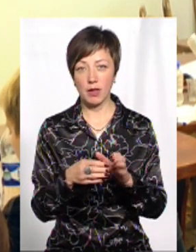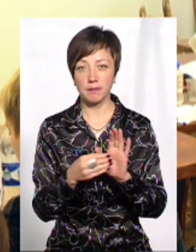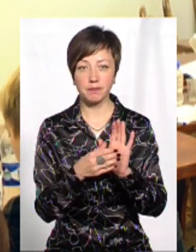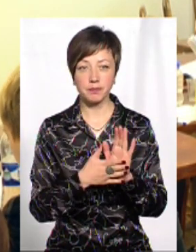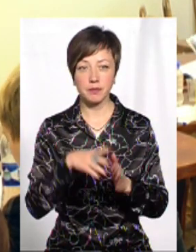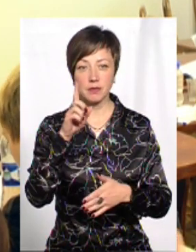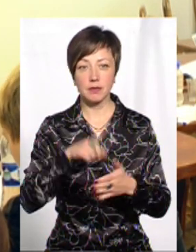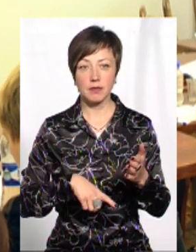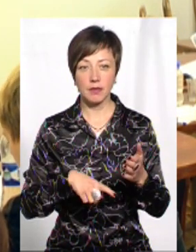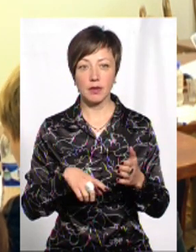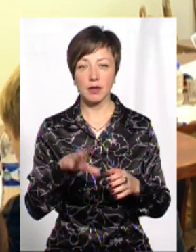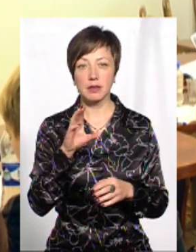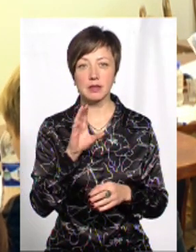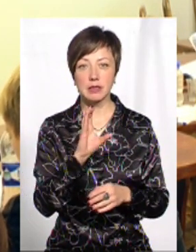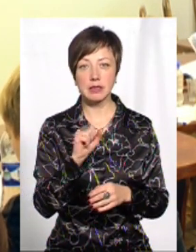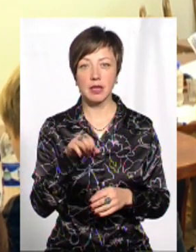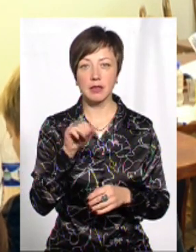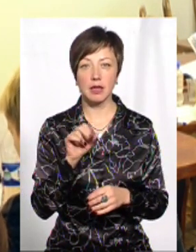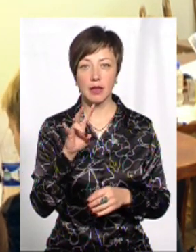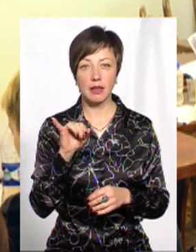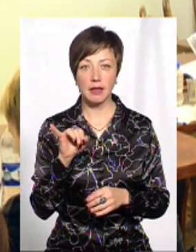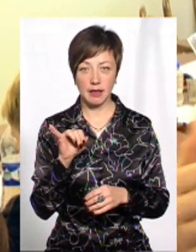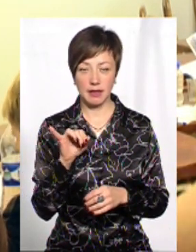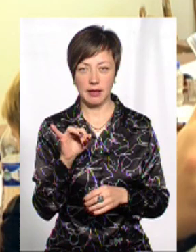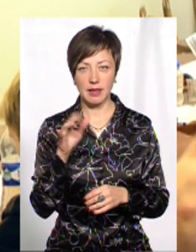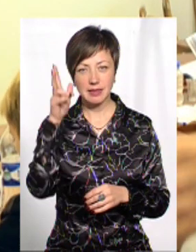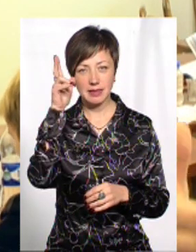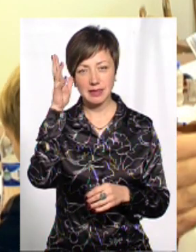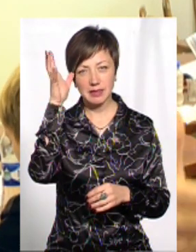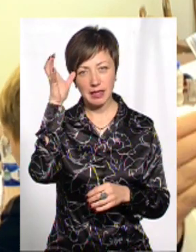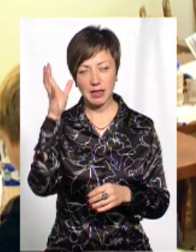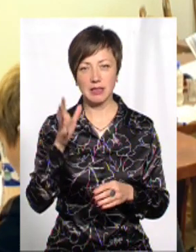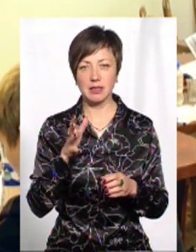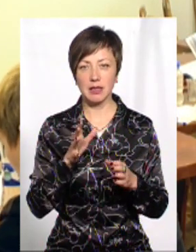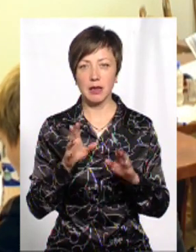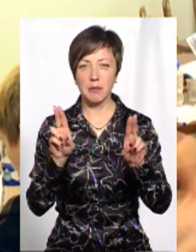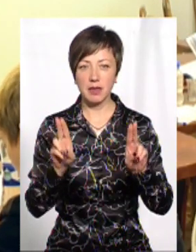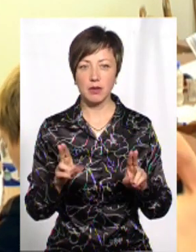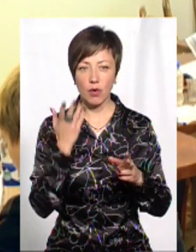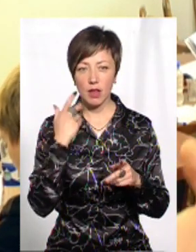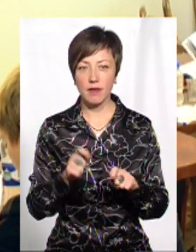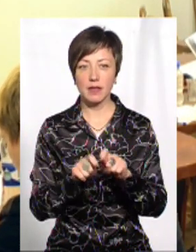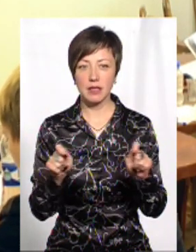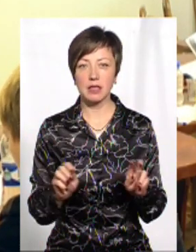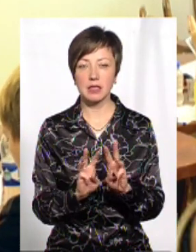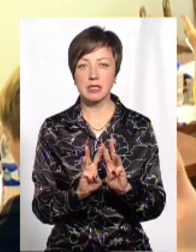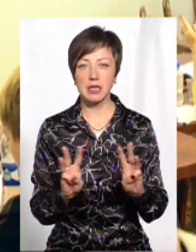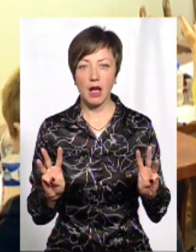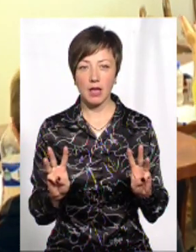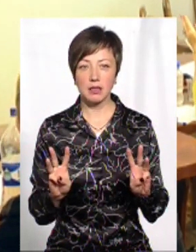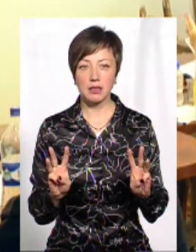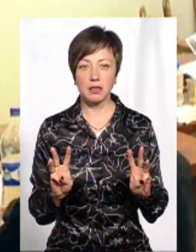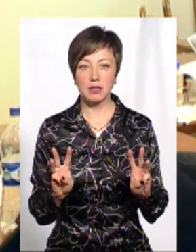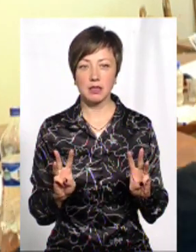сповідує сатанинські певні принципи. Да? Але це стало відомо після того, коли вони вже відкрили свій сайт. Це друге